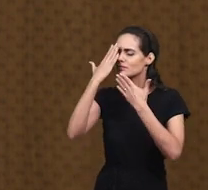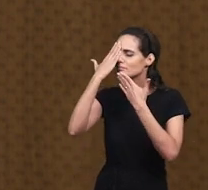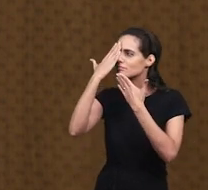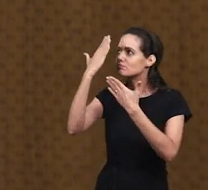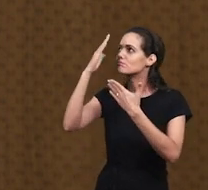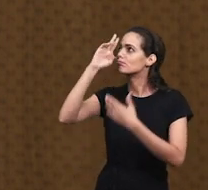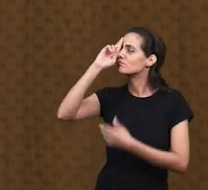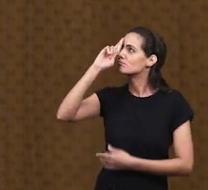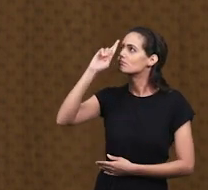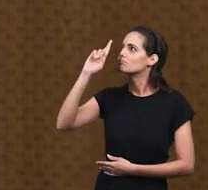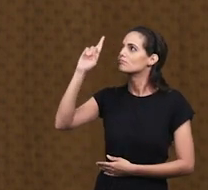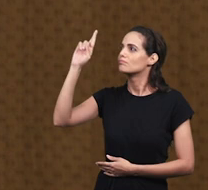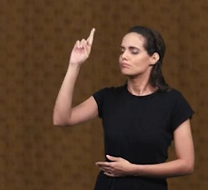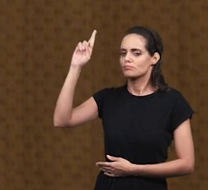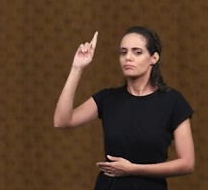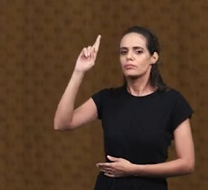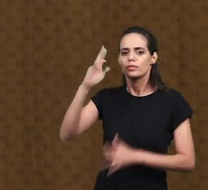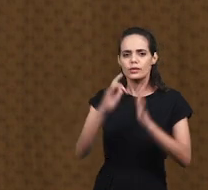fidèle.